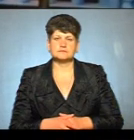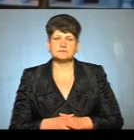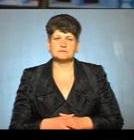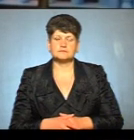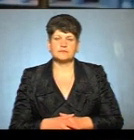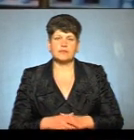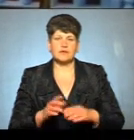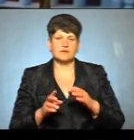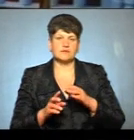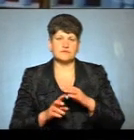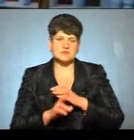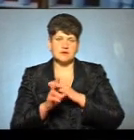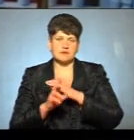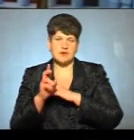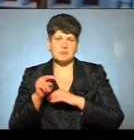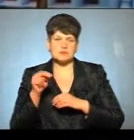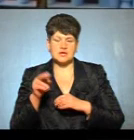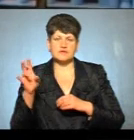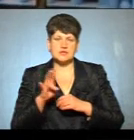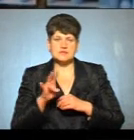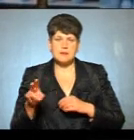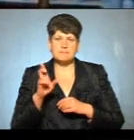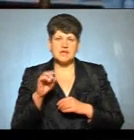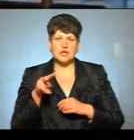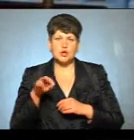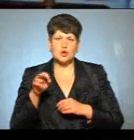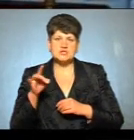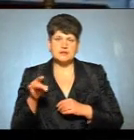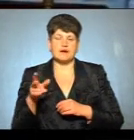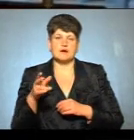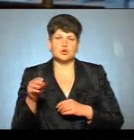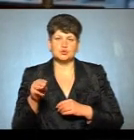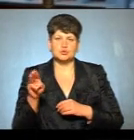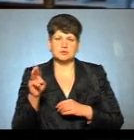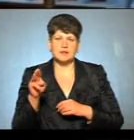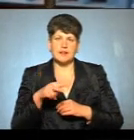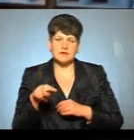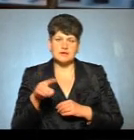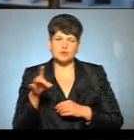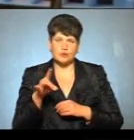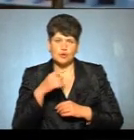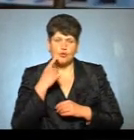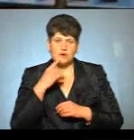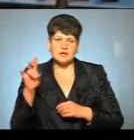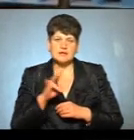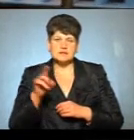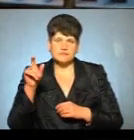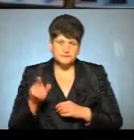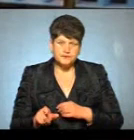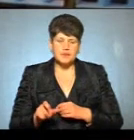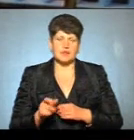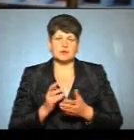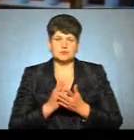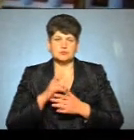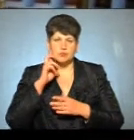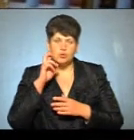У храмах Православної церкви України в селах Білозірка та Шушків Ціланівецького району, за словами настоятеля Олексія Філюка,